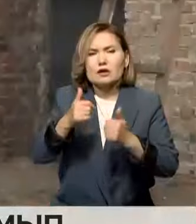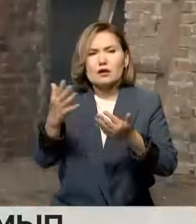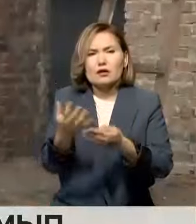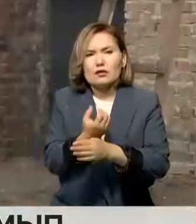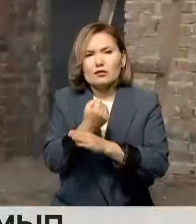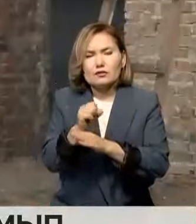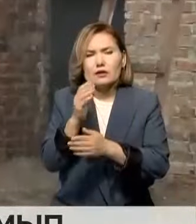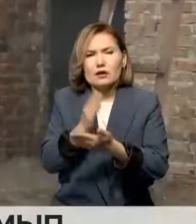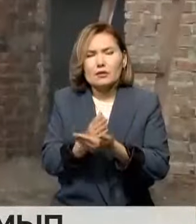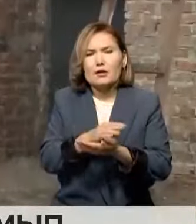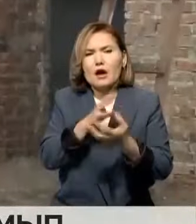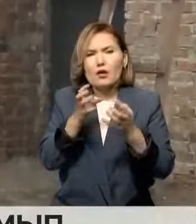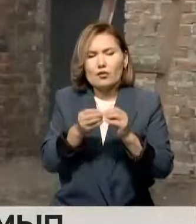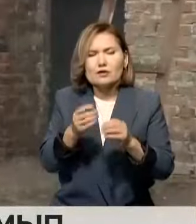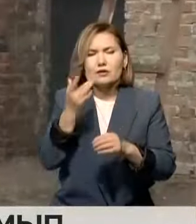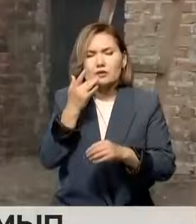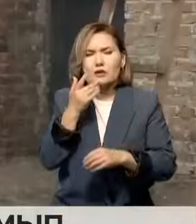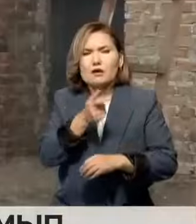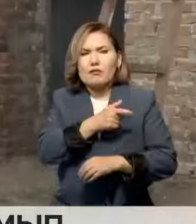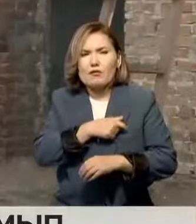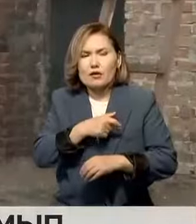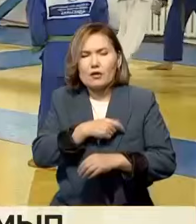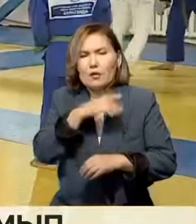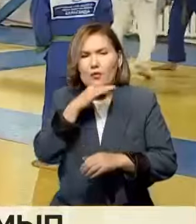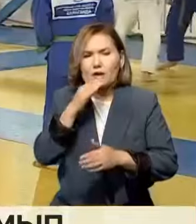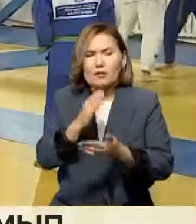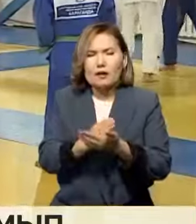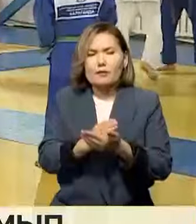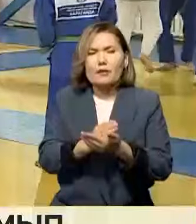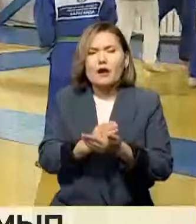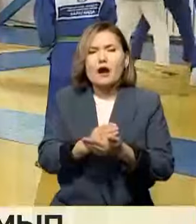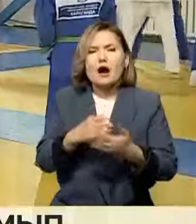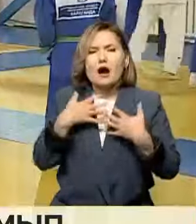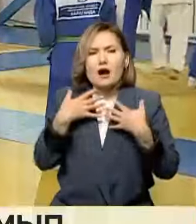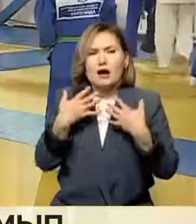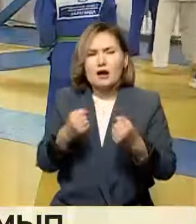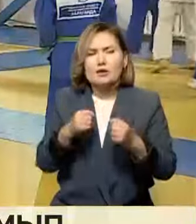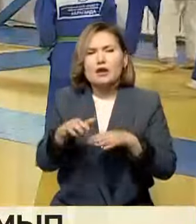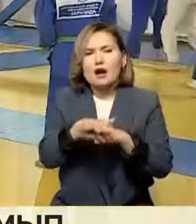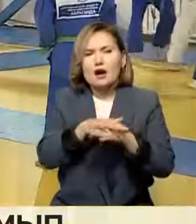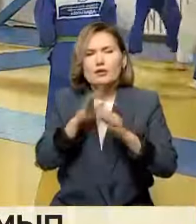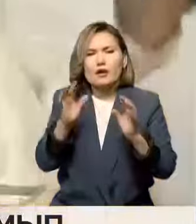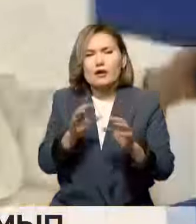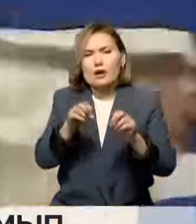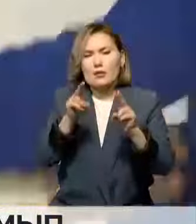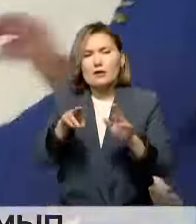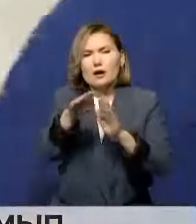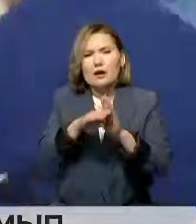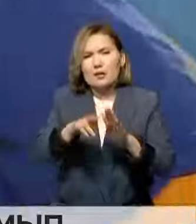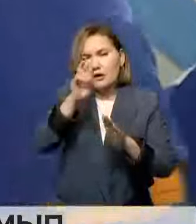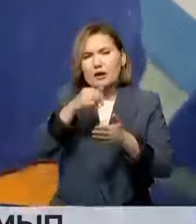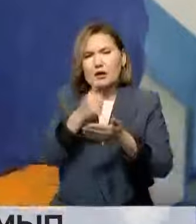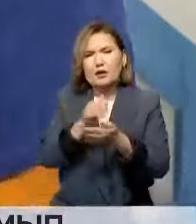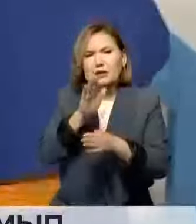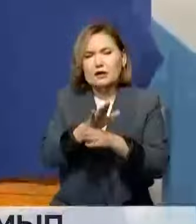орындар алады. Кандидат мастера спорта дегендей көп балалар бар. Халық денсаулығын жақсарту үшін бұқаралық спортты дамыту туралы мемлекет